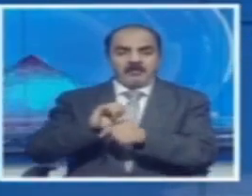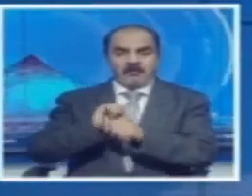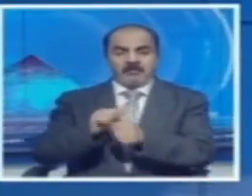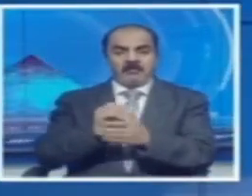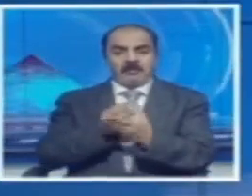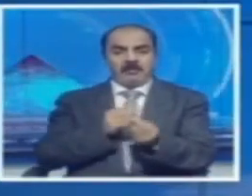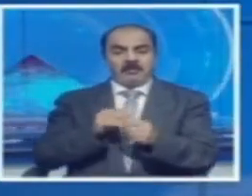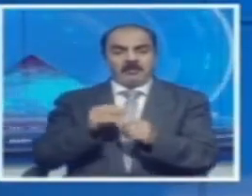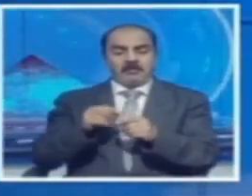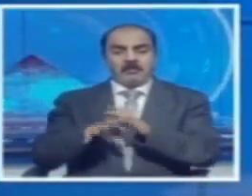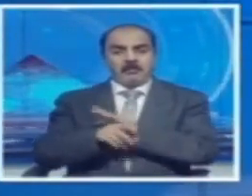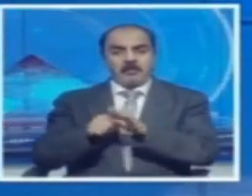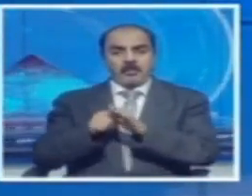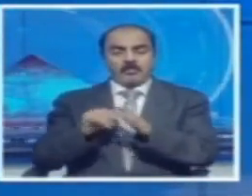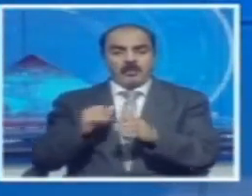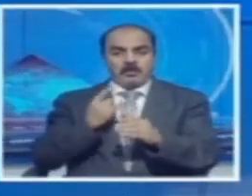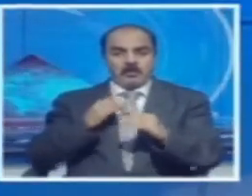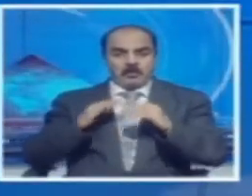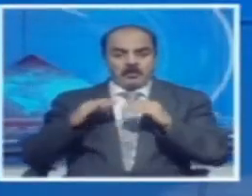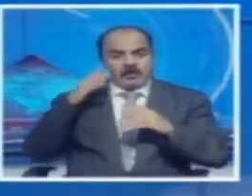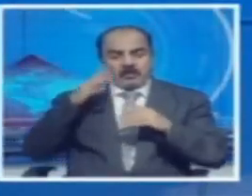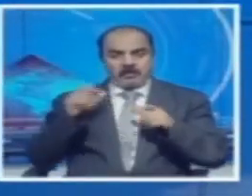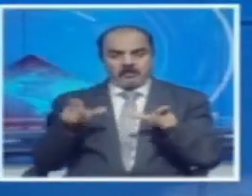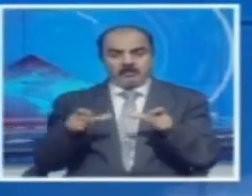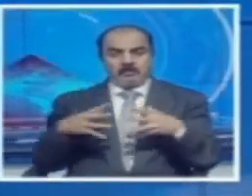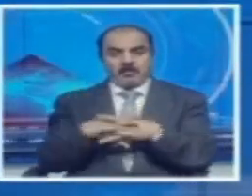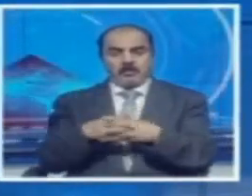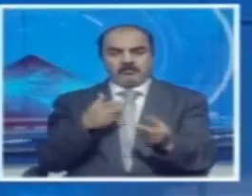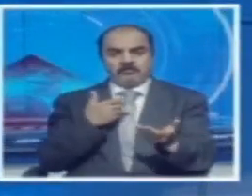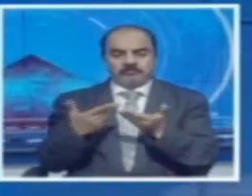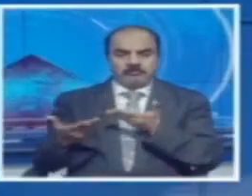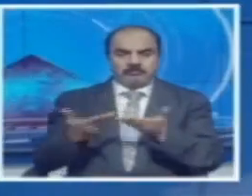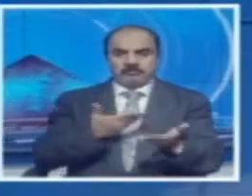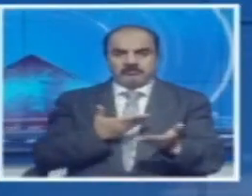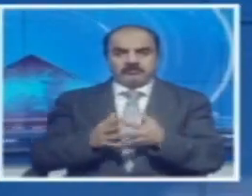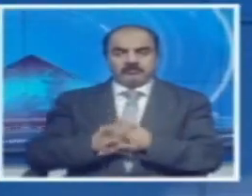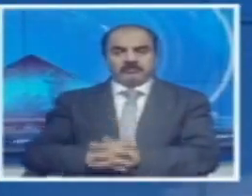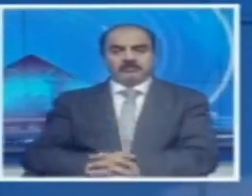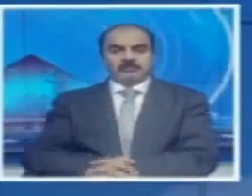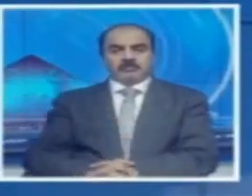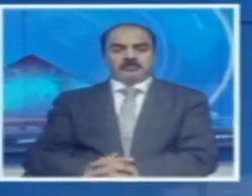القيادة المركزية الأمريكية، حيث تم بحث عدد من موضوعات الأمن الإقليمي.